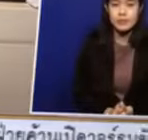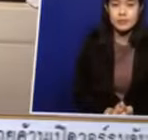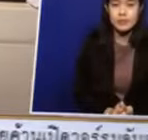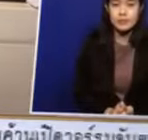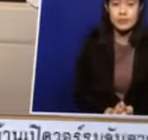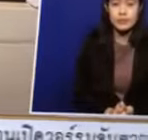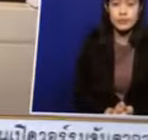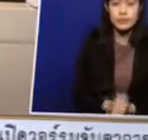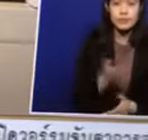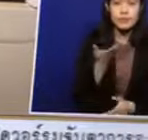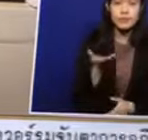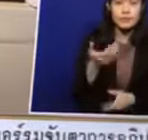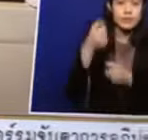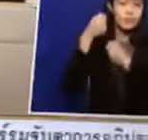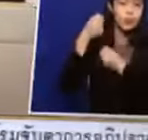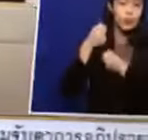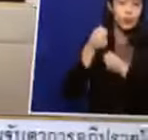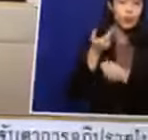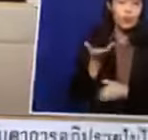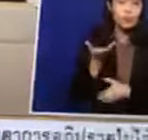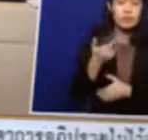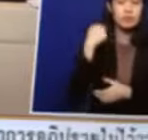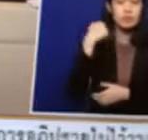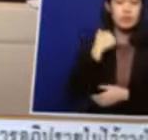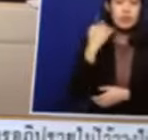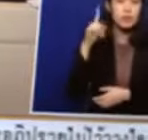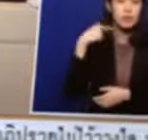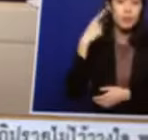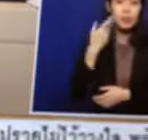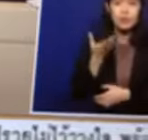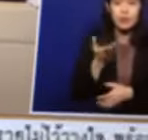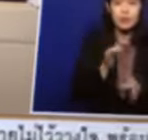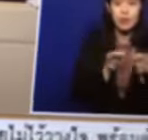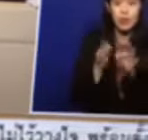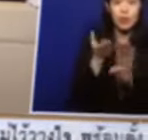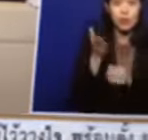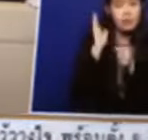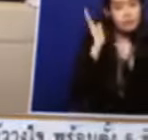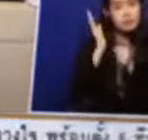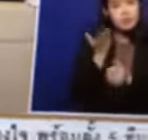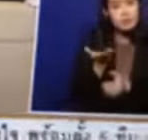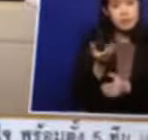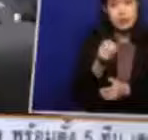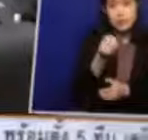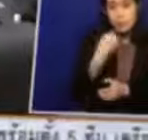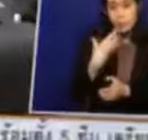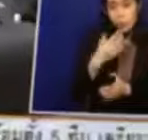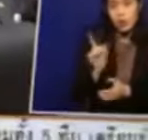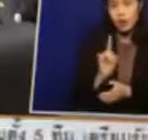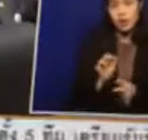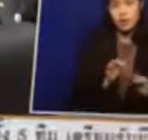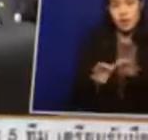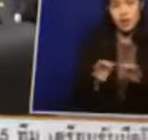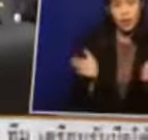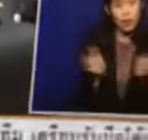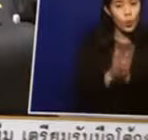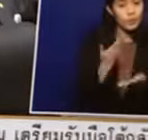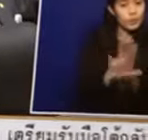ท่านประธานคะขอใช้สิทธิ์พาดพิงค่ะท่านประธานคะขอใช้สิทธิ์อันนี้ไม่ที่ท่านวิษณุกล่าวมานั้นไม่ได้รวมหมายถึงค่าน้ำค่าไฟนะ